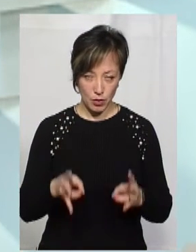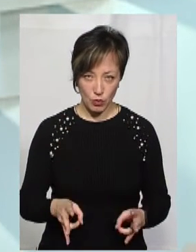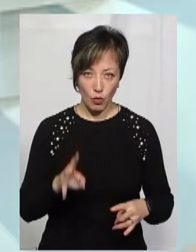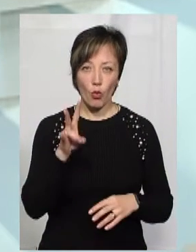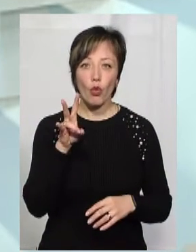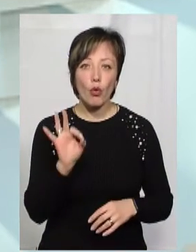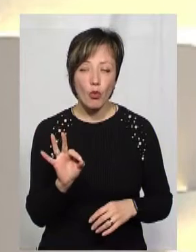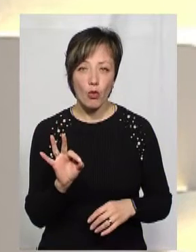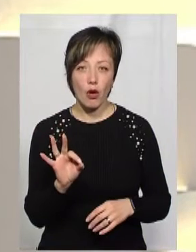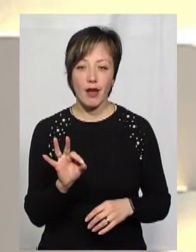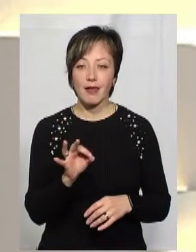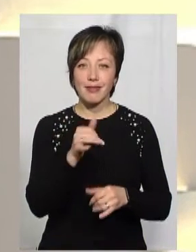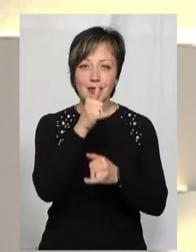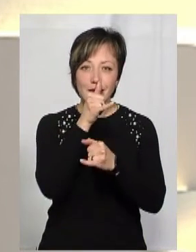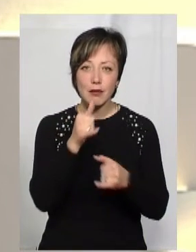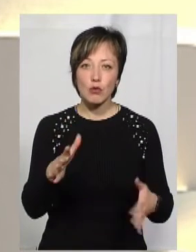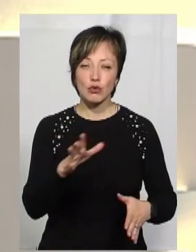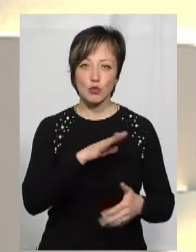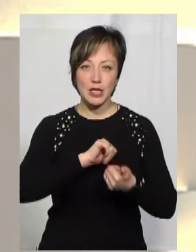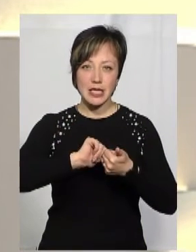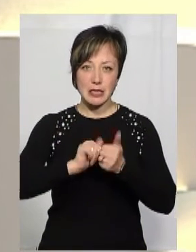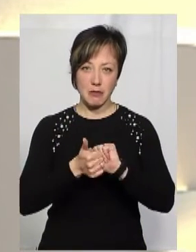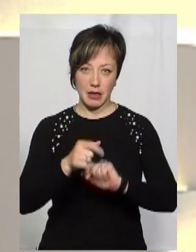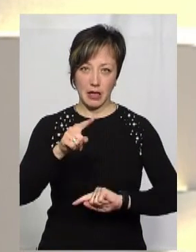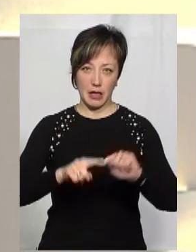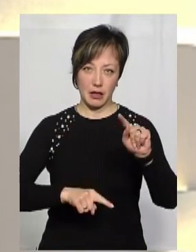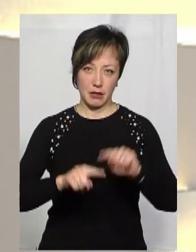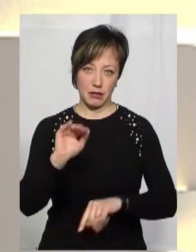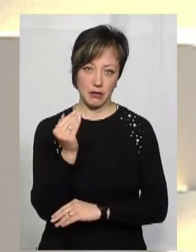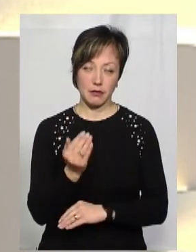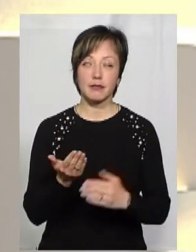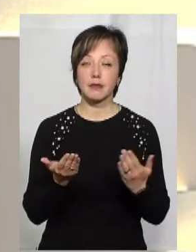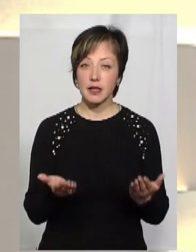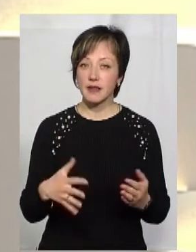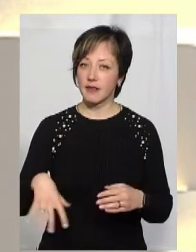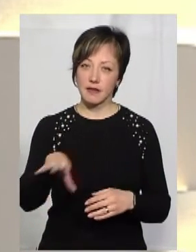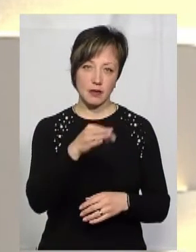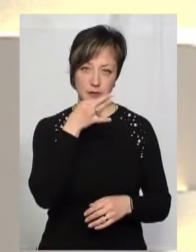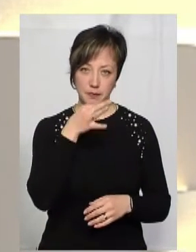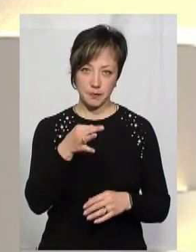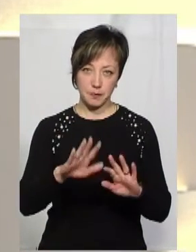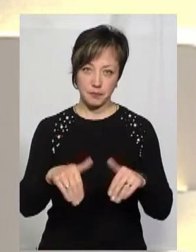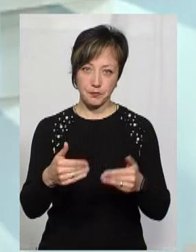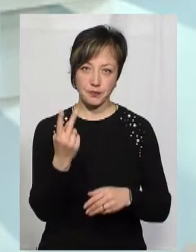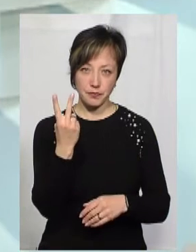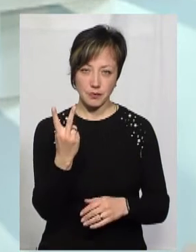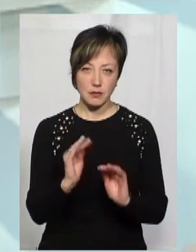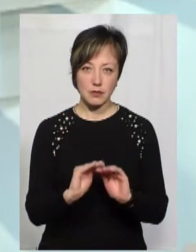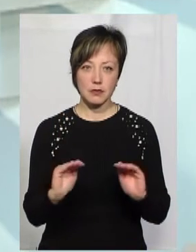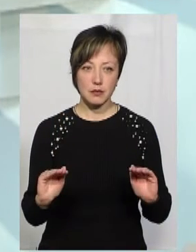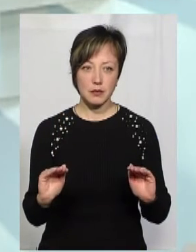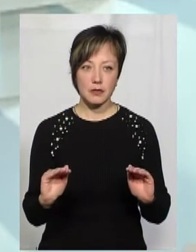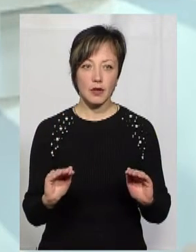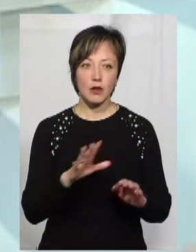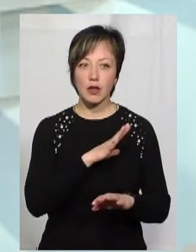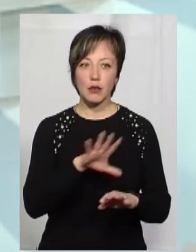ми чудово розуміємо, що не може бути заміни. І тому ми їм всім практично пропонуємо двоє діточок, тому